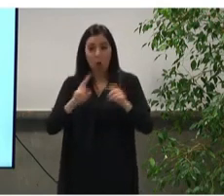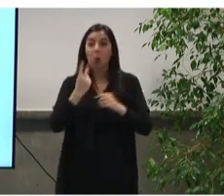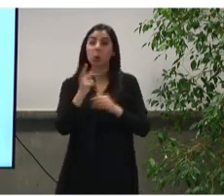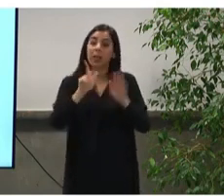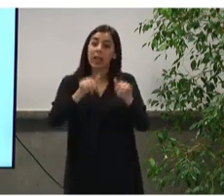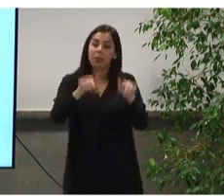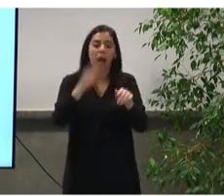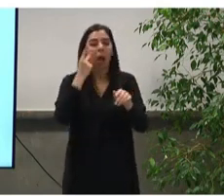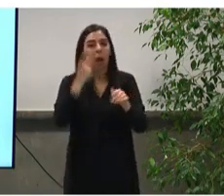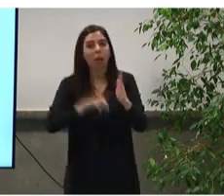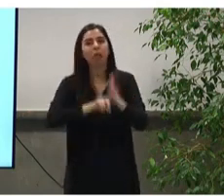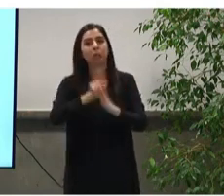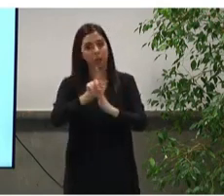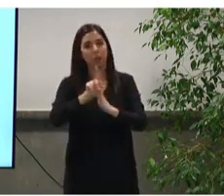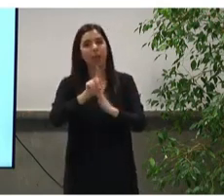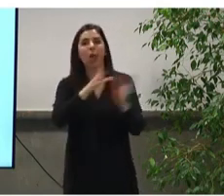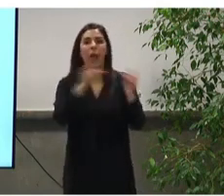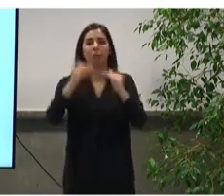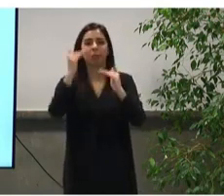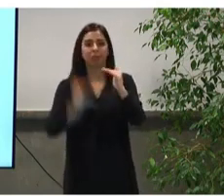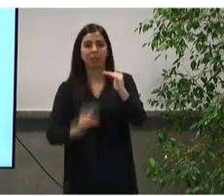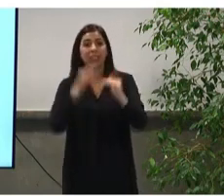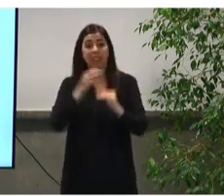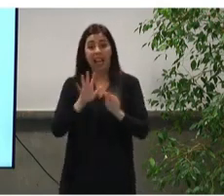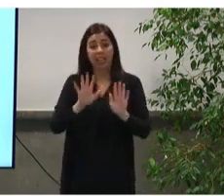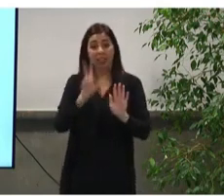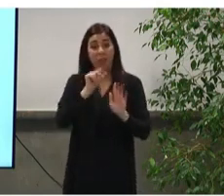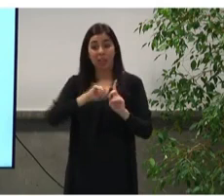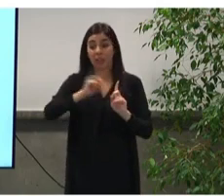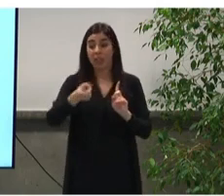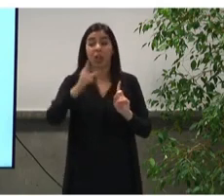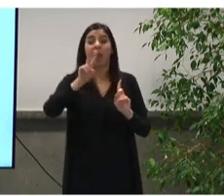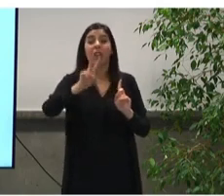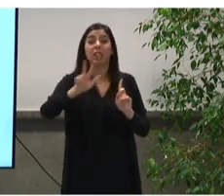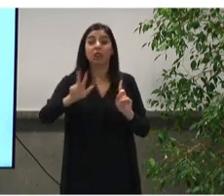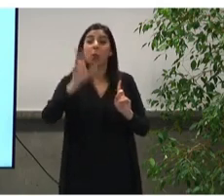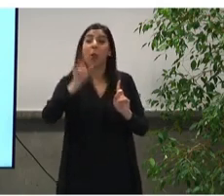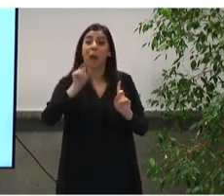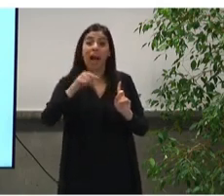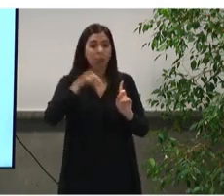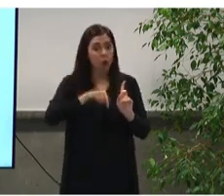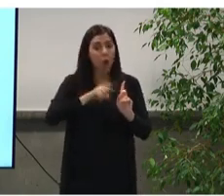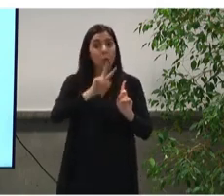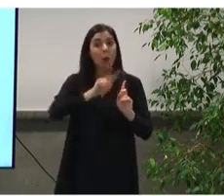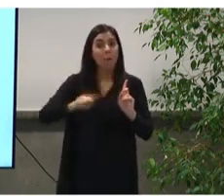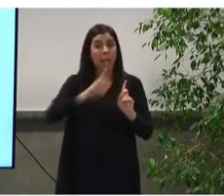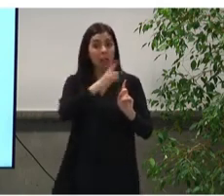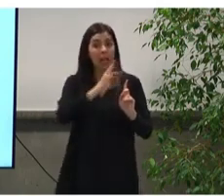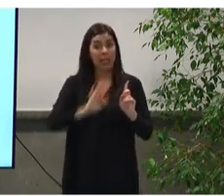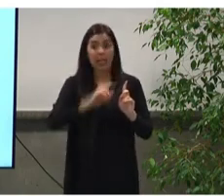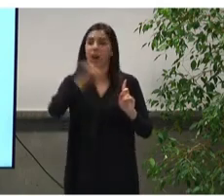soglia. Quindi dal 10 al 25 marzo, in 2 settimane, R0 è passato da 2-2,5 dove stava, sotto soglia